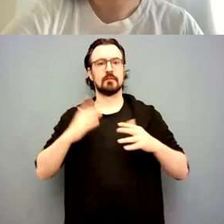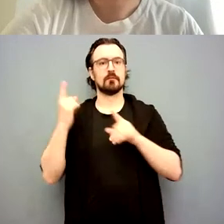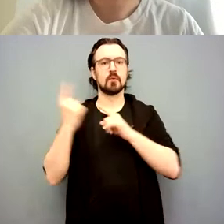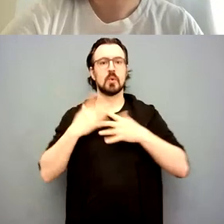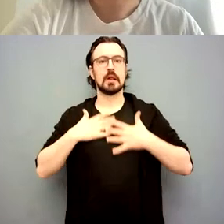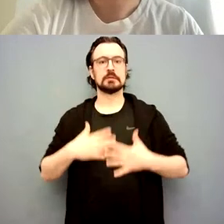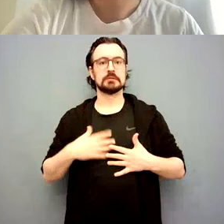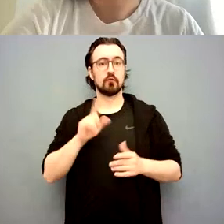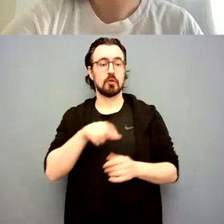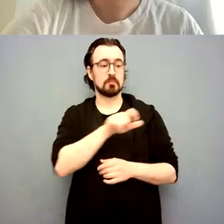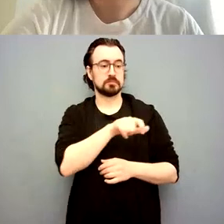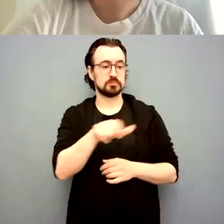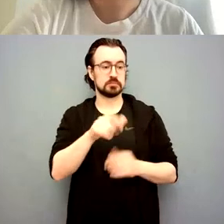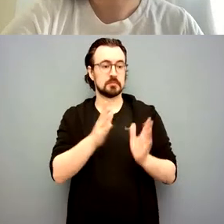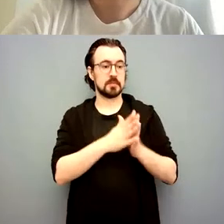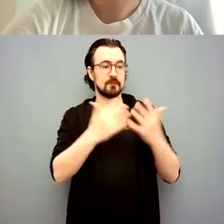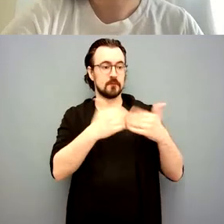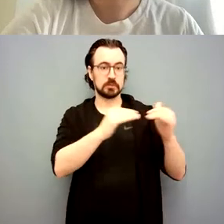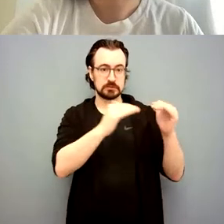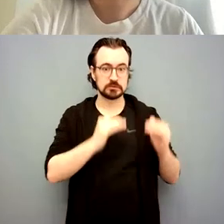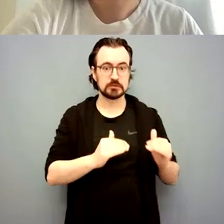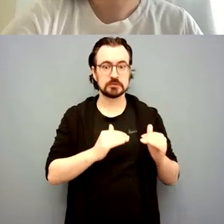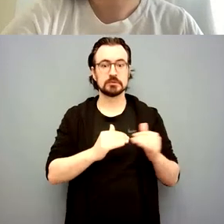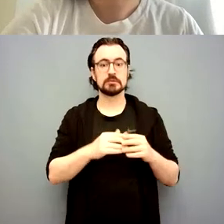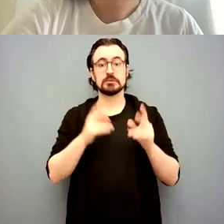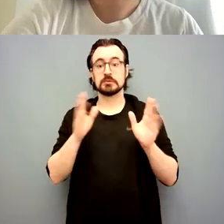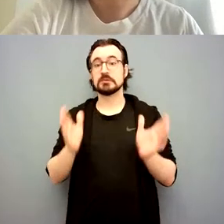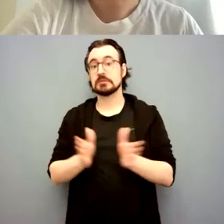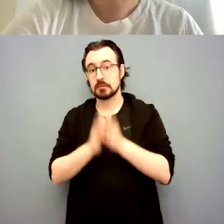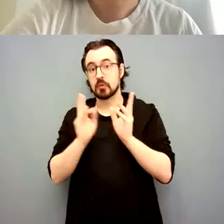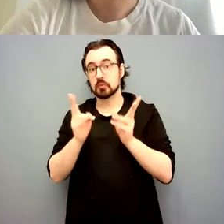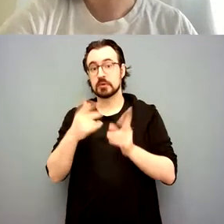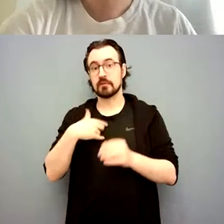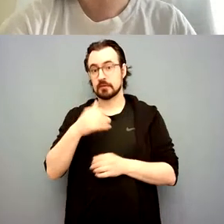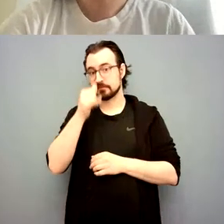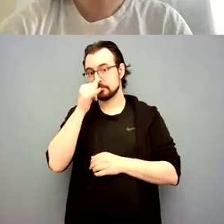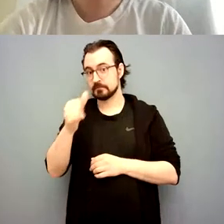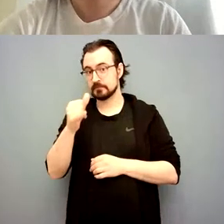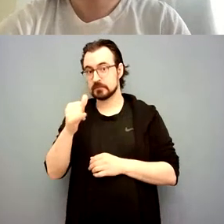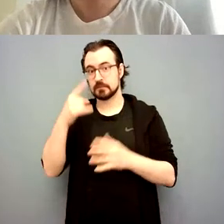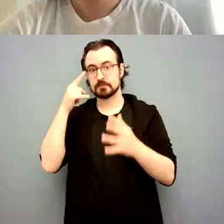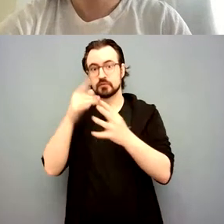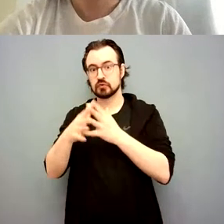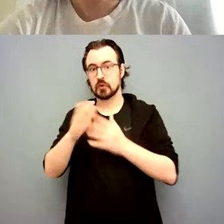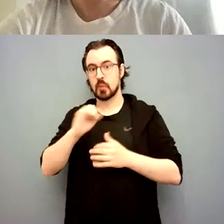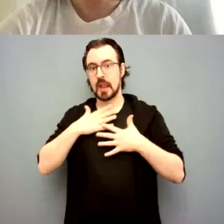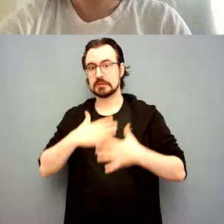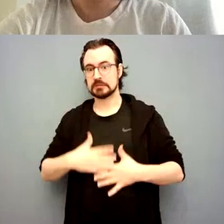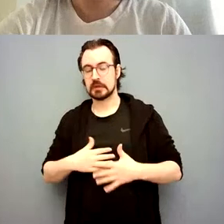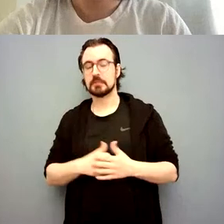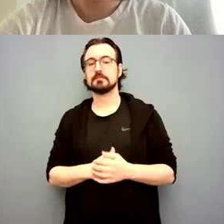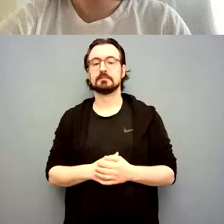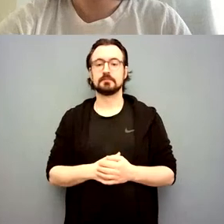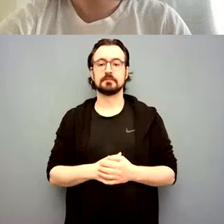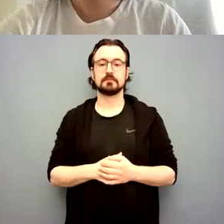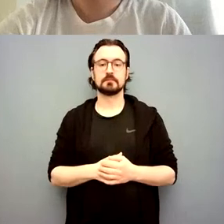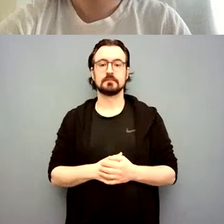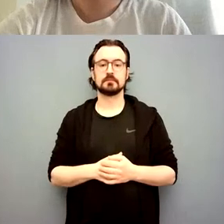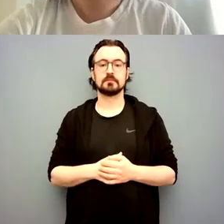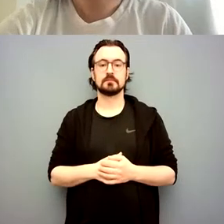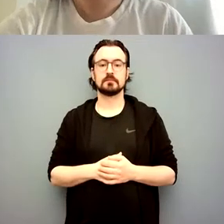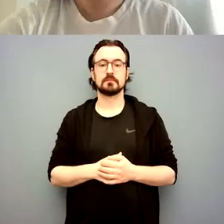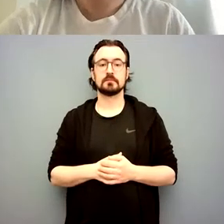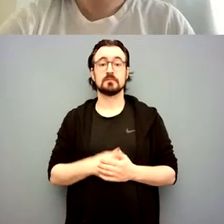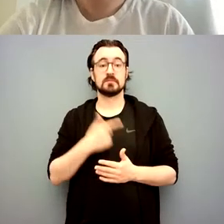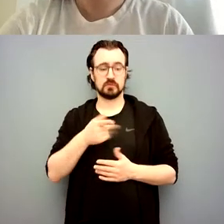för personer med funktionsnedsättning samtidigt som vi förebygger psykisk ohälsa. Att ha